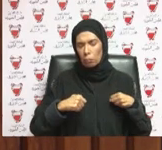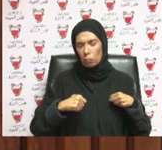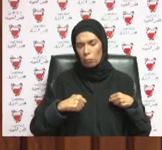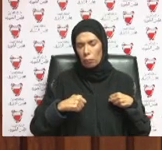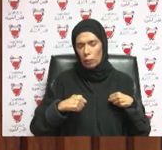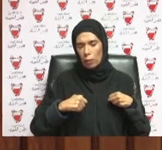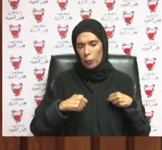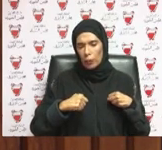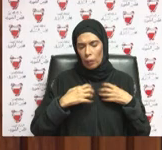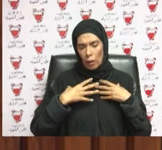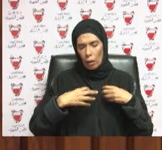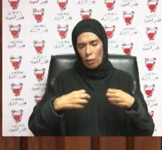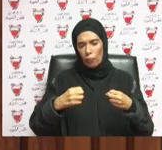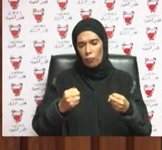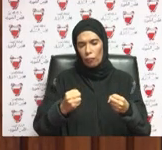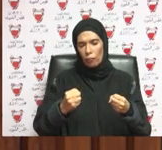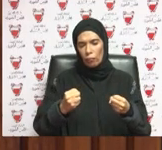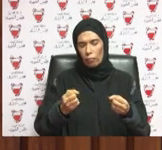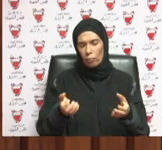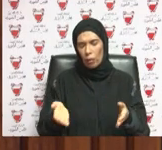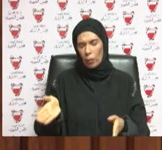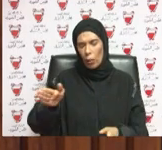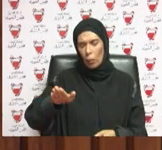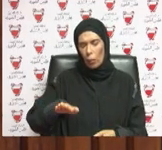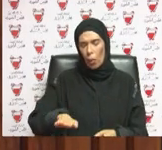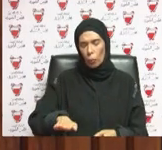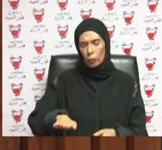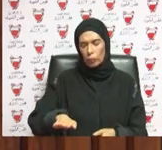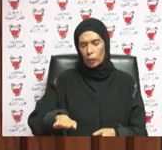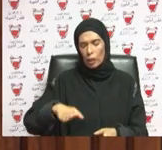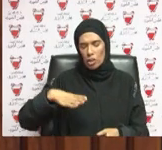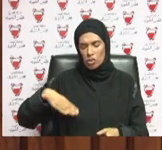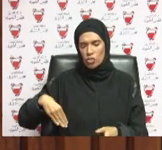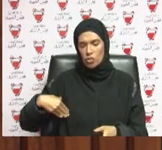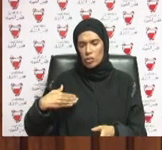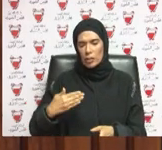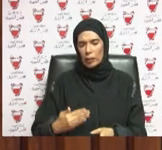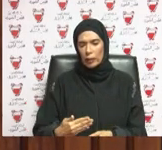بفقد الراحل الكبير صاحب السمو الملكي الأمير خليفة بن سلمان آل خليفة